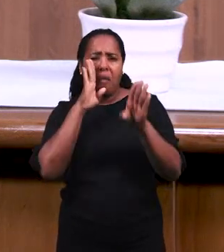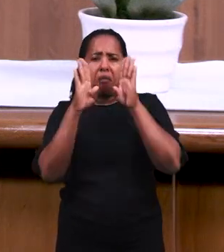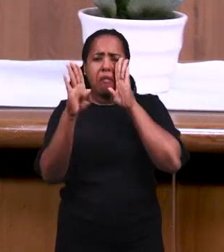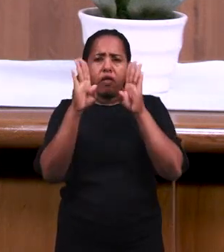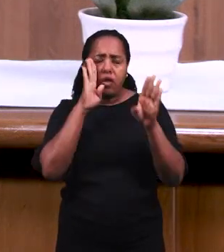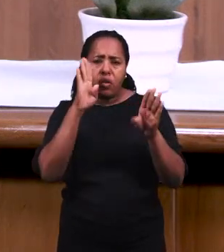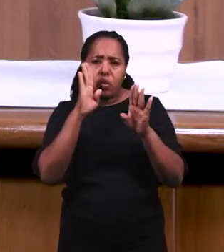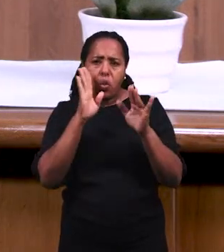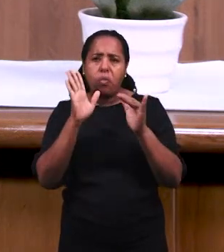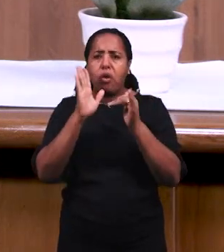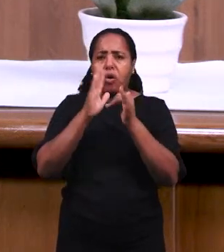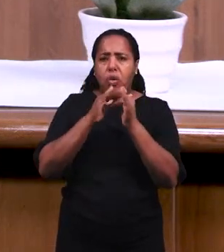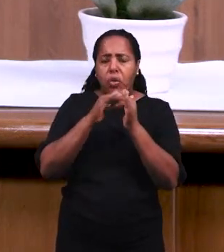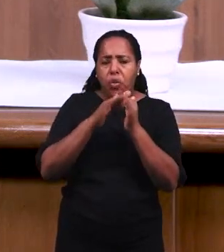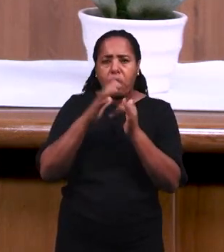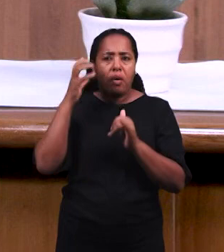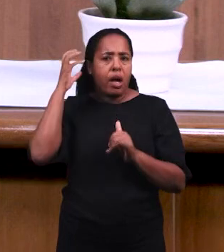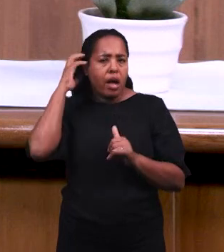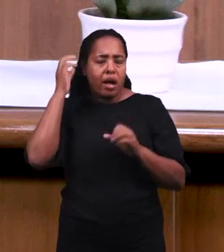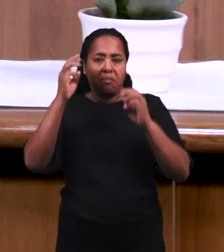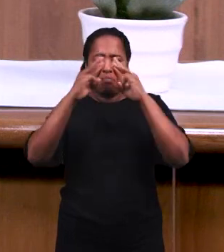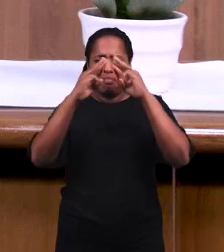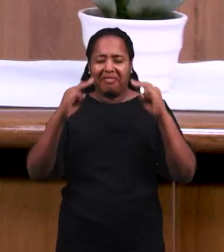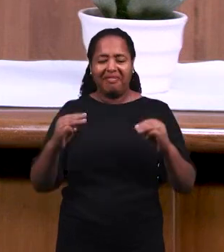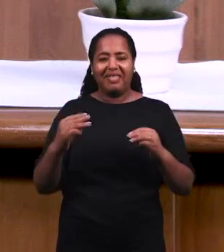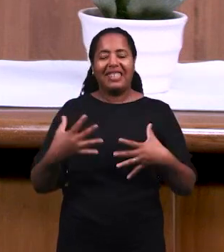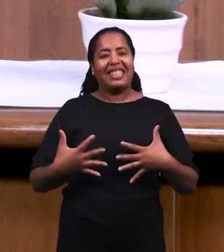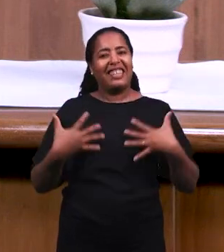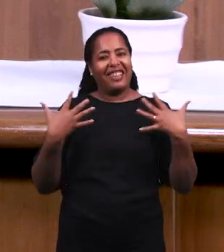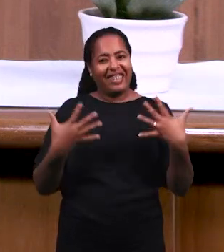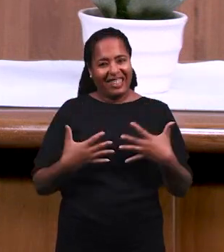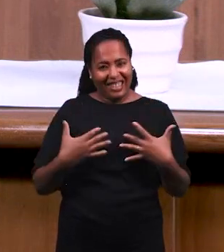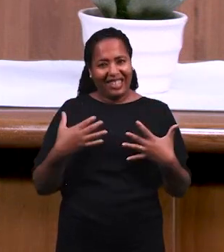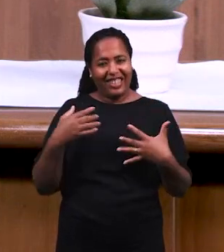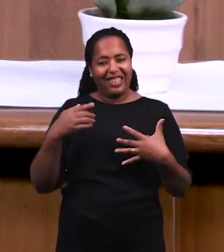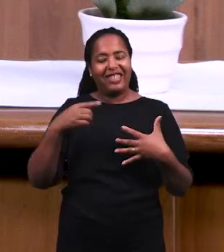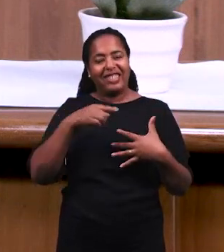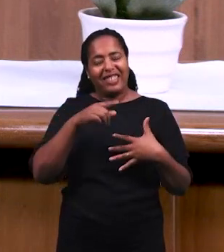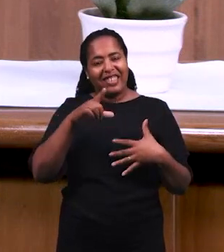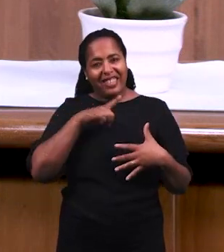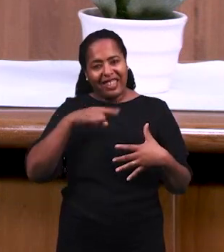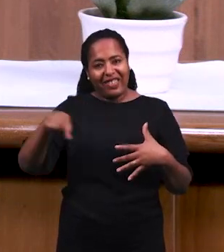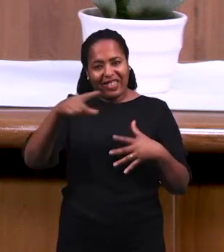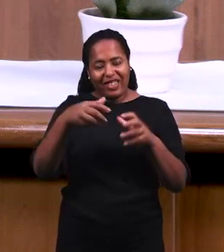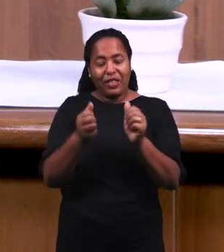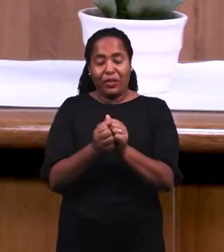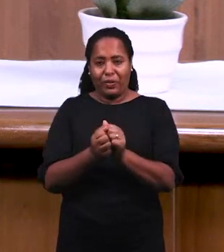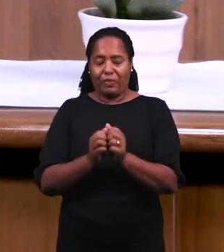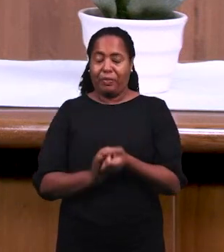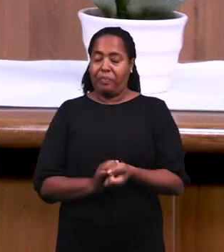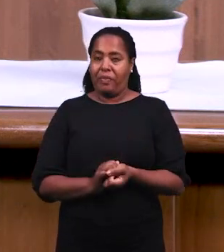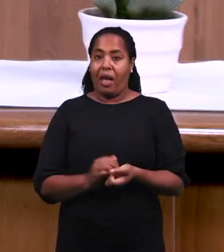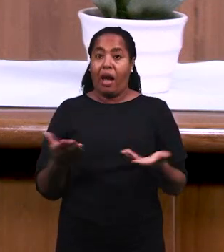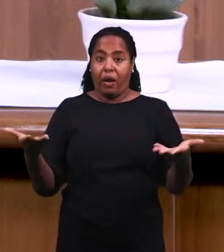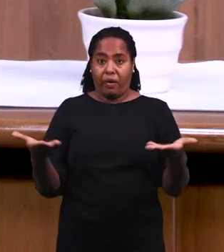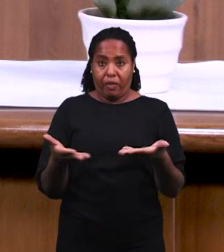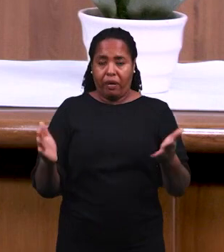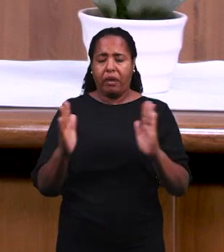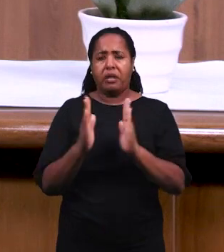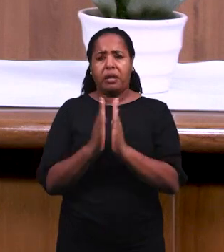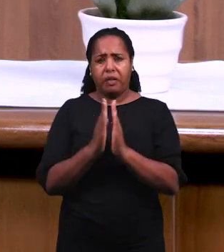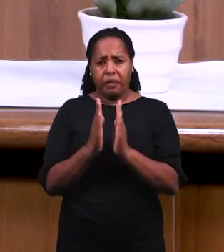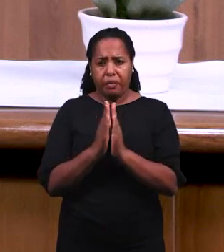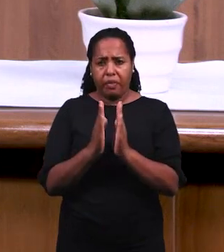нашем служении на Ютубе, на Фейсбуке, на радио Манаим. Для нас большая радость, что вы сегодня с нами. Мы